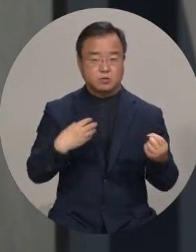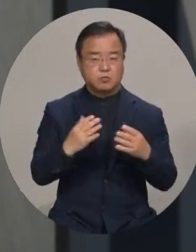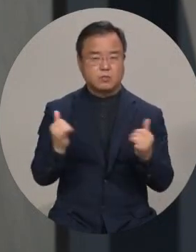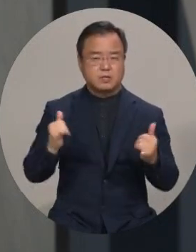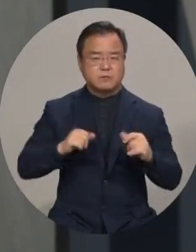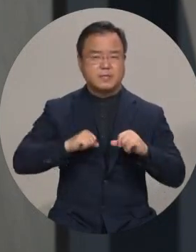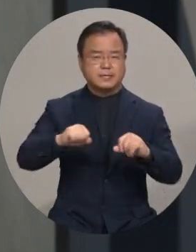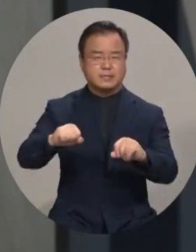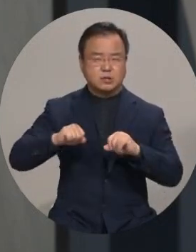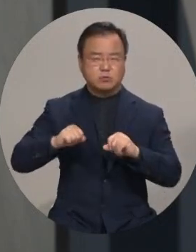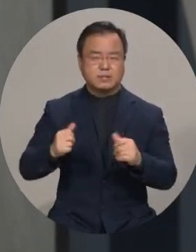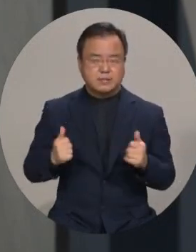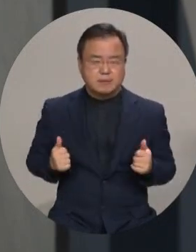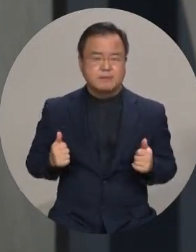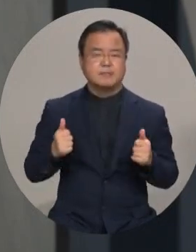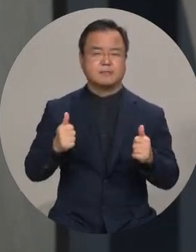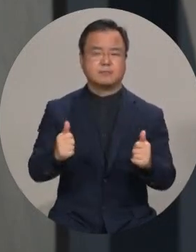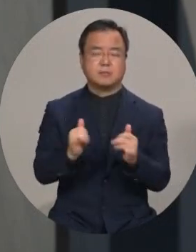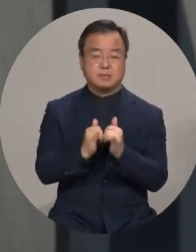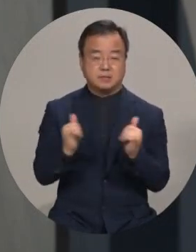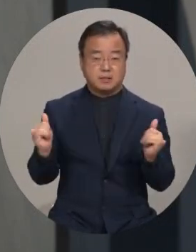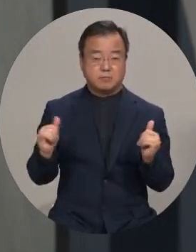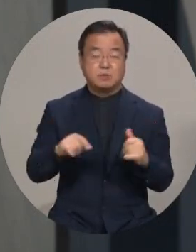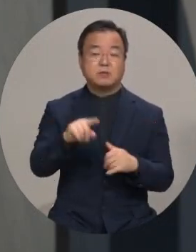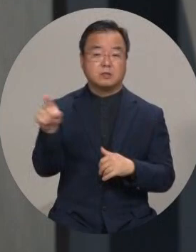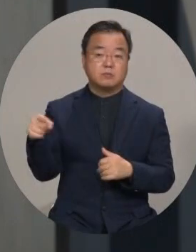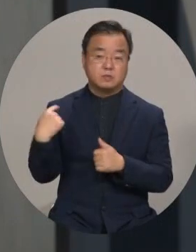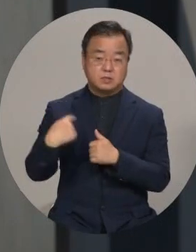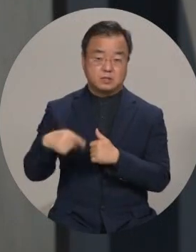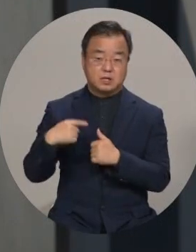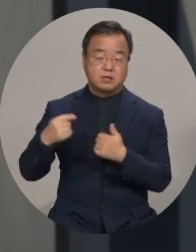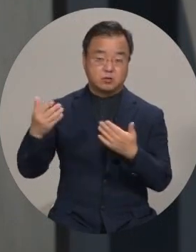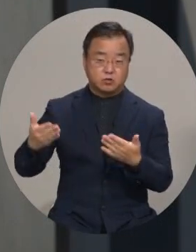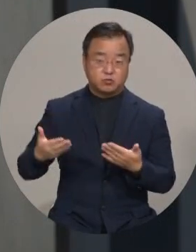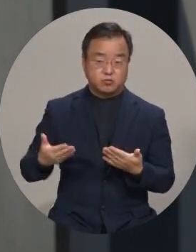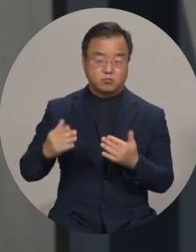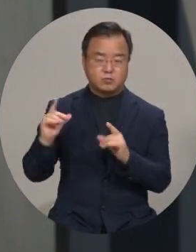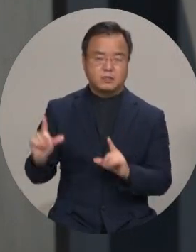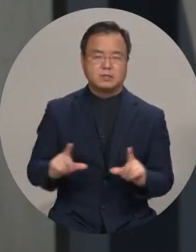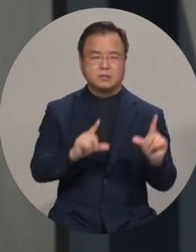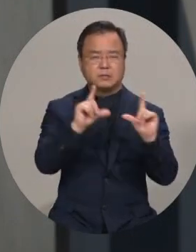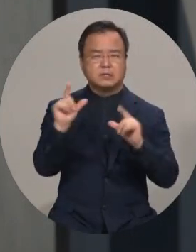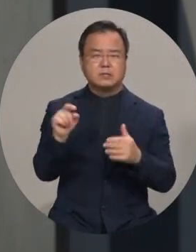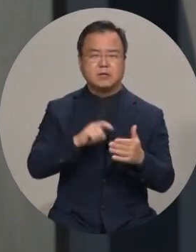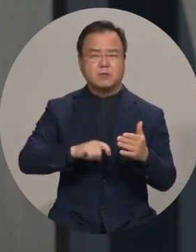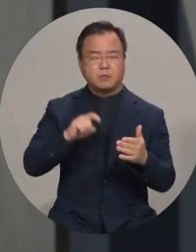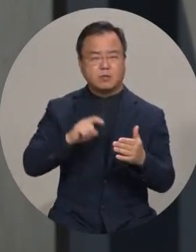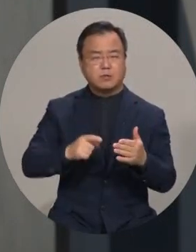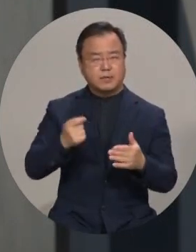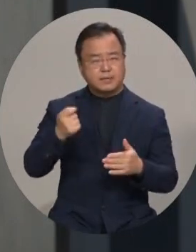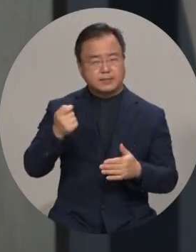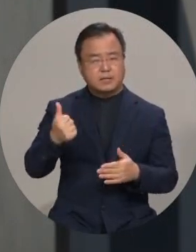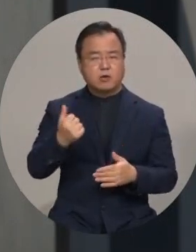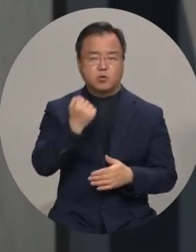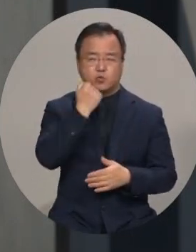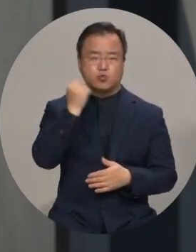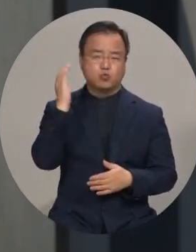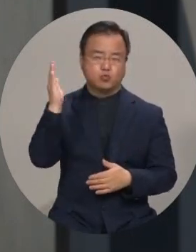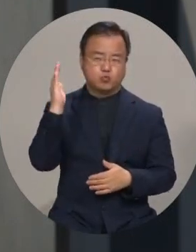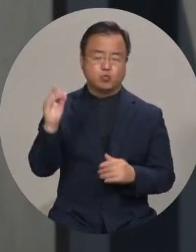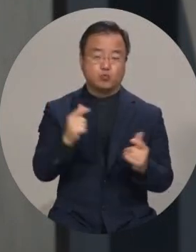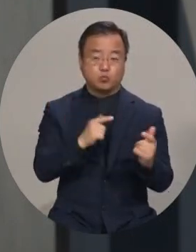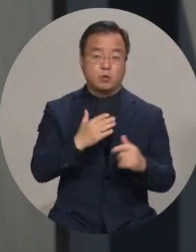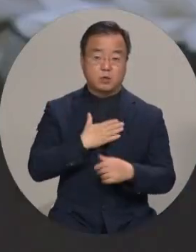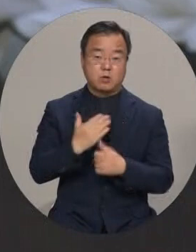열심히하시는 분들 그리고 그분들이 알려 주시는 그런 일상 속에 소소한 그런 유머들 너무 저한테 도움이 많이